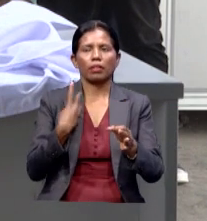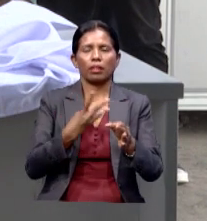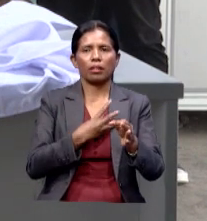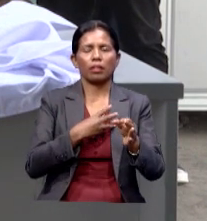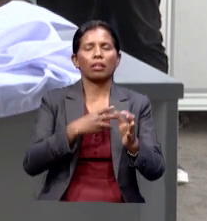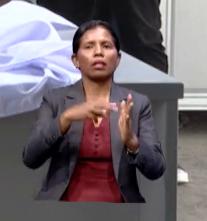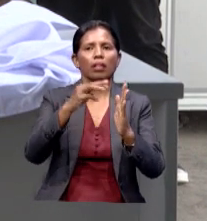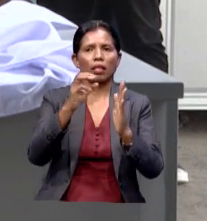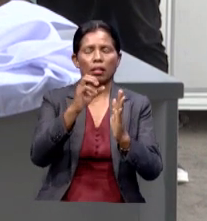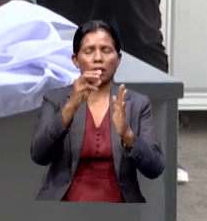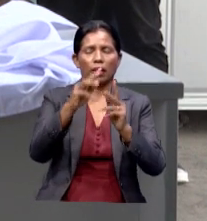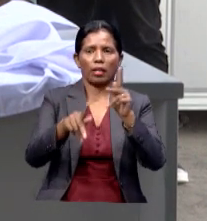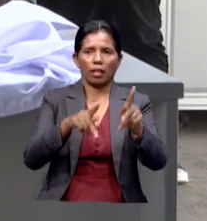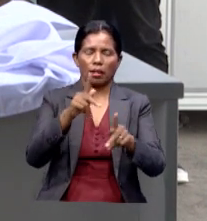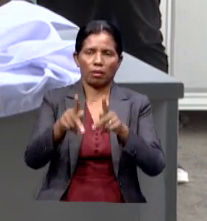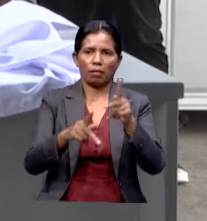latuir